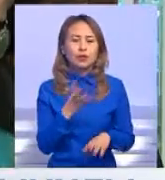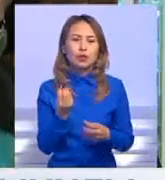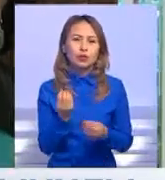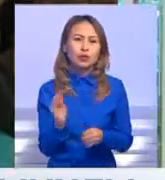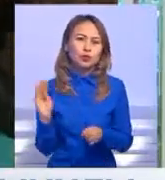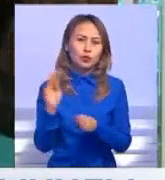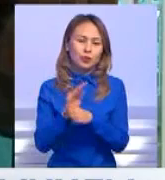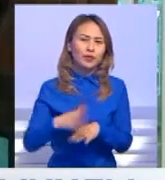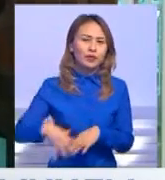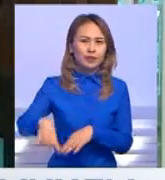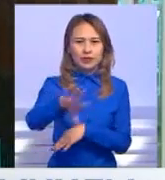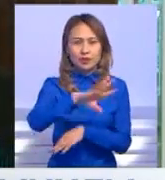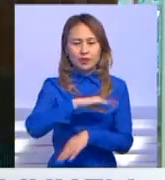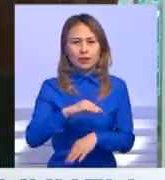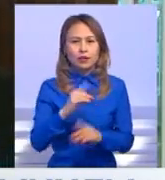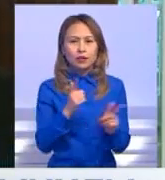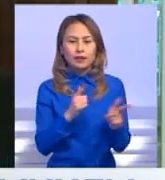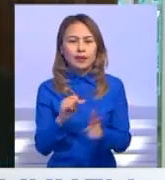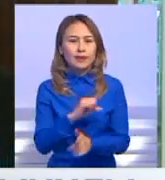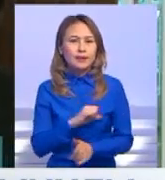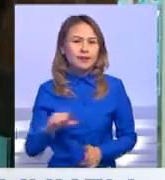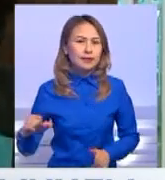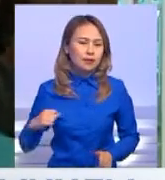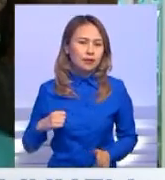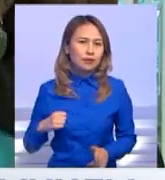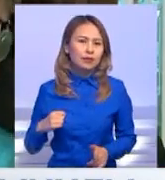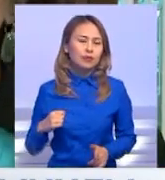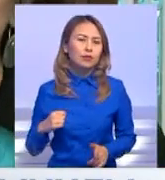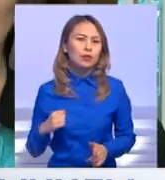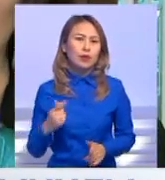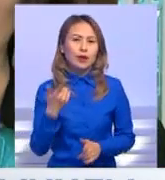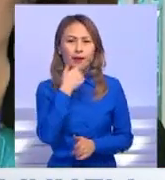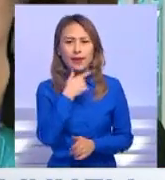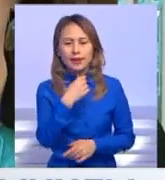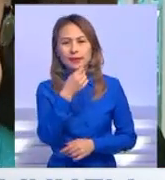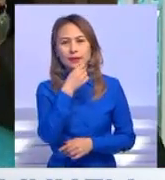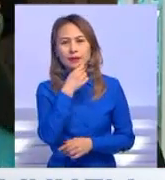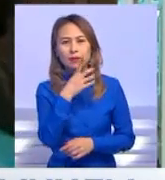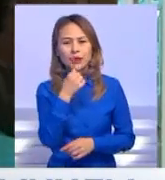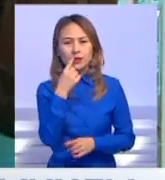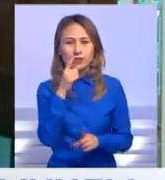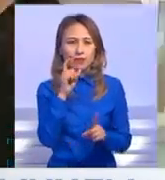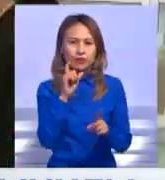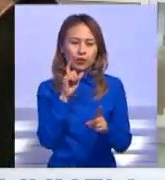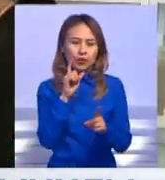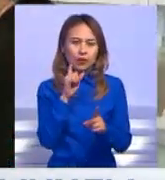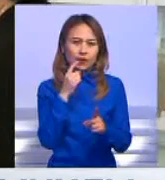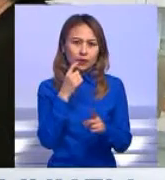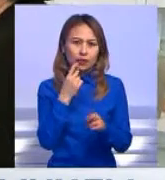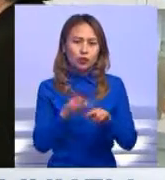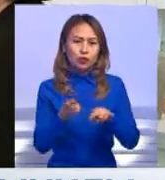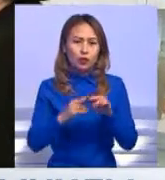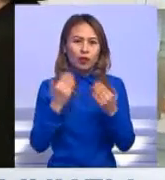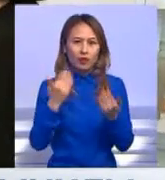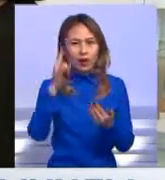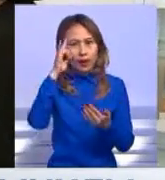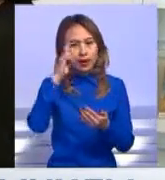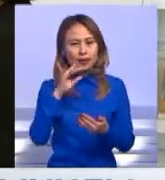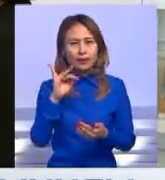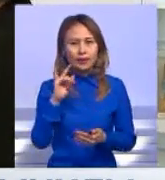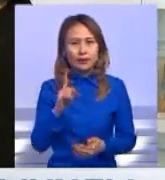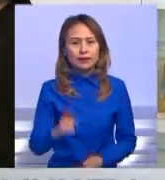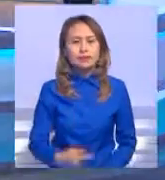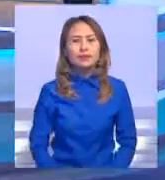ішіндегі барлық түрік халықтарының ішіндегі ең жатық көркөм стройный язык дейді. Стройный языки бұл қазақ тілі мен қырғыз тілі